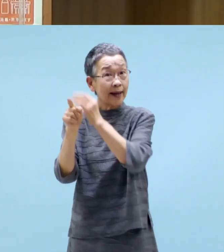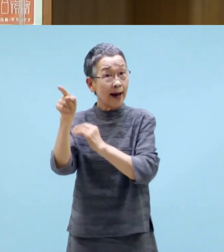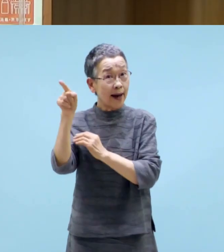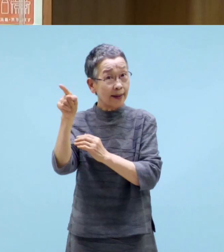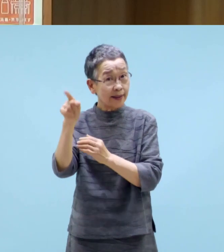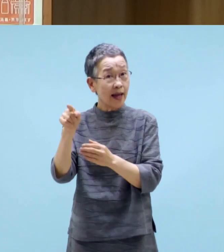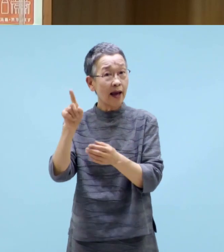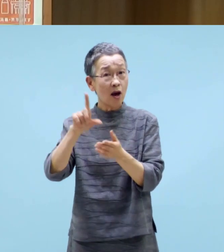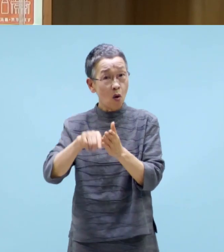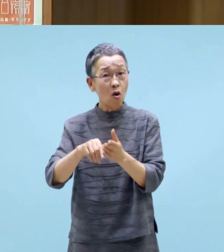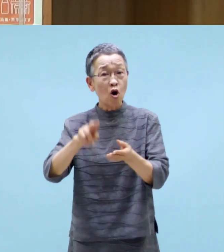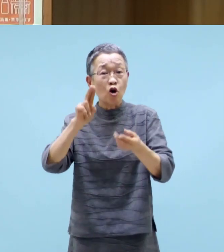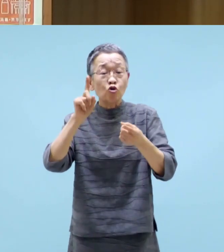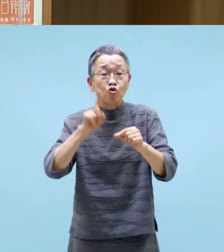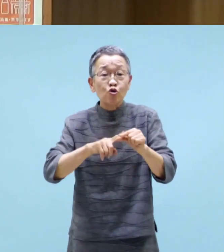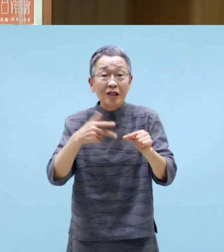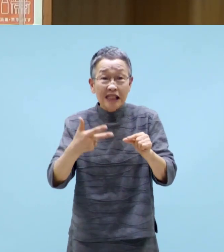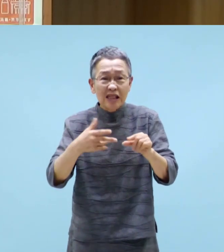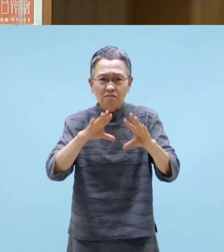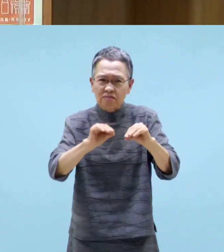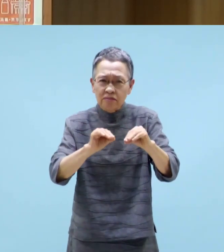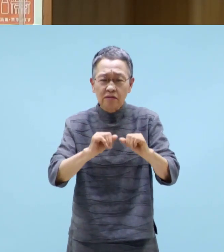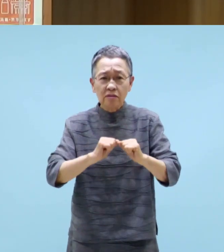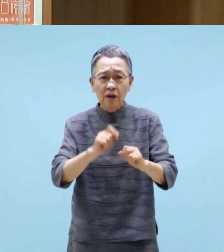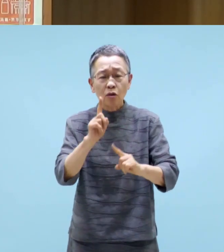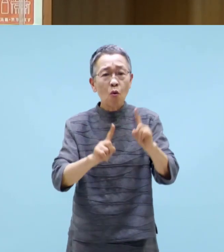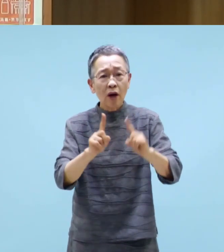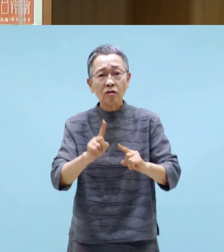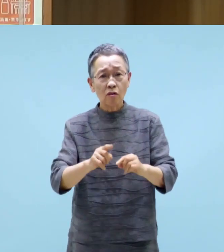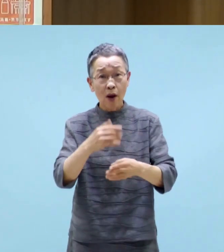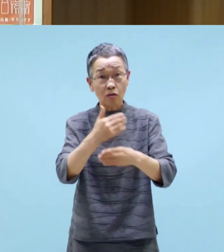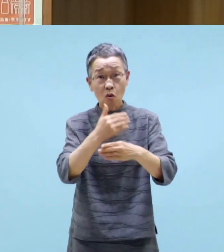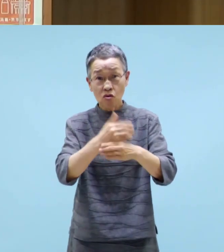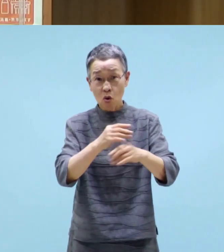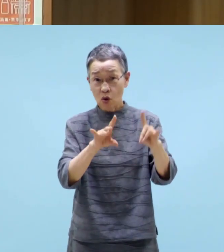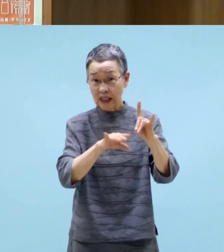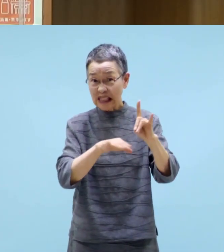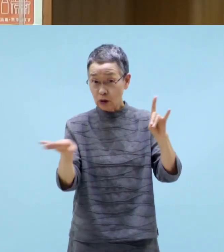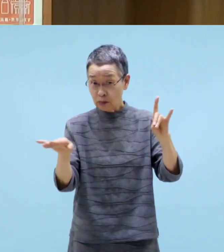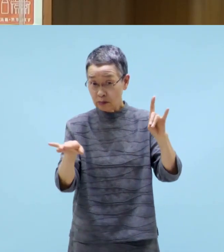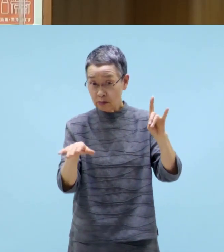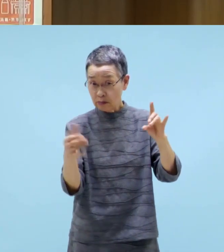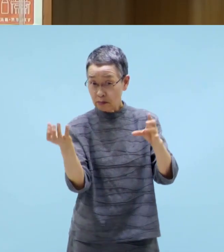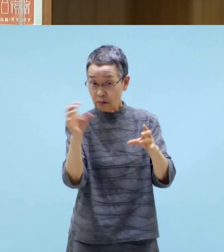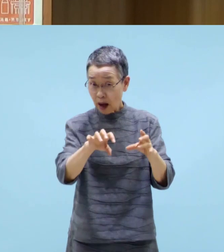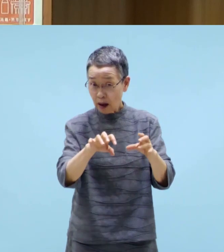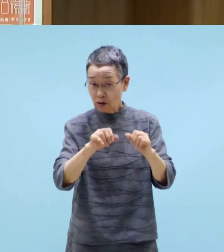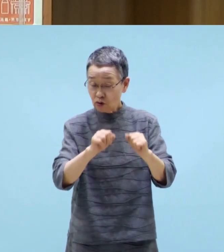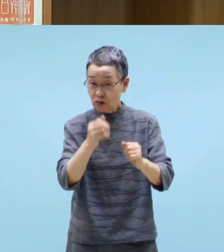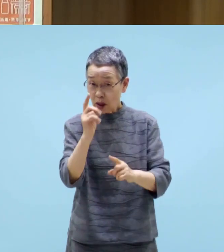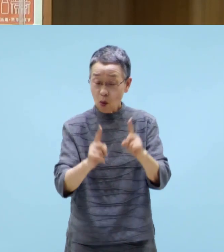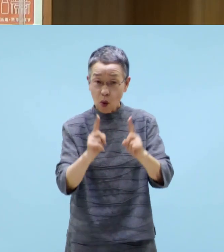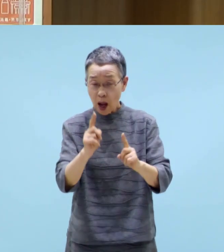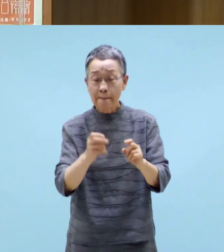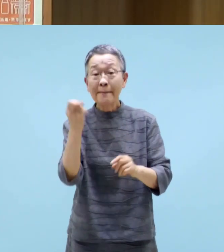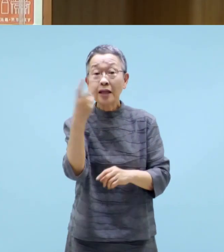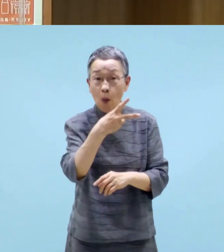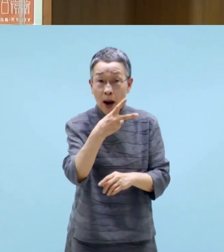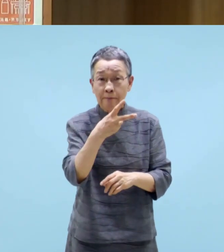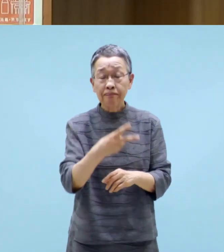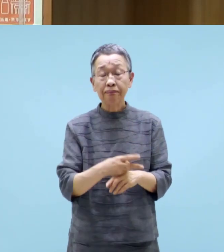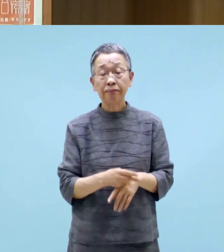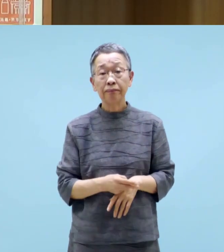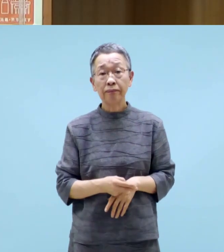かの、その道としての基準を設けるとかですね、あるいはその まあ、中